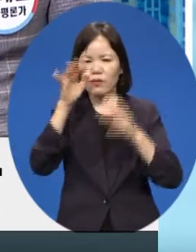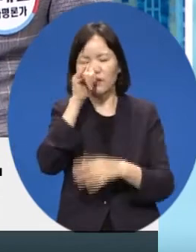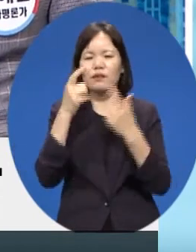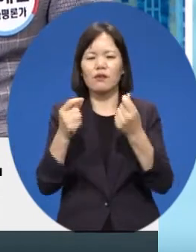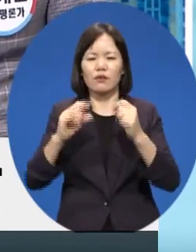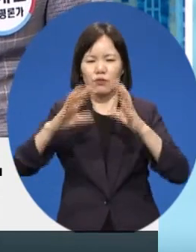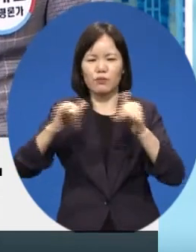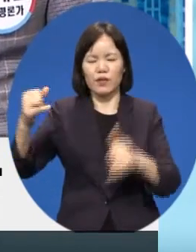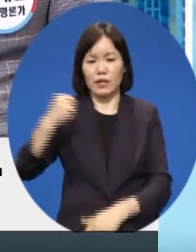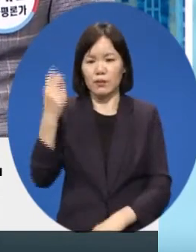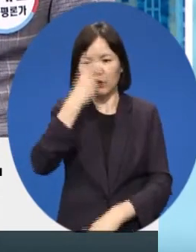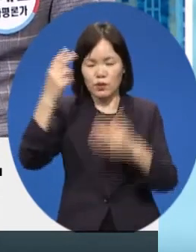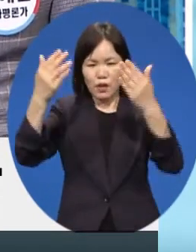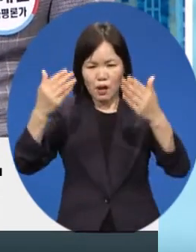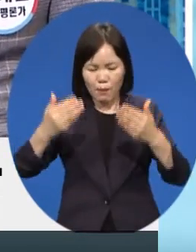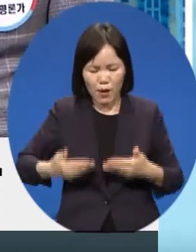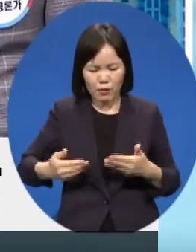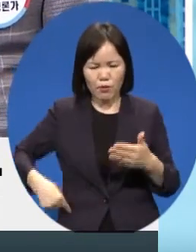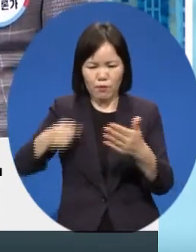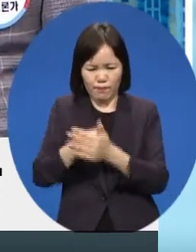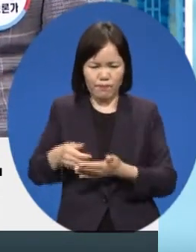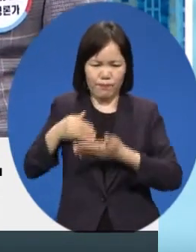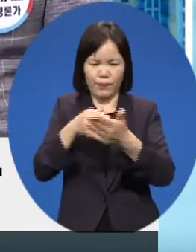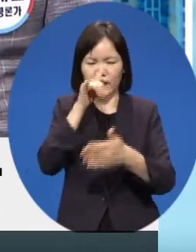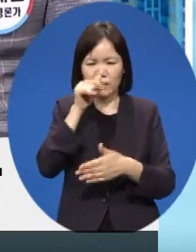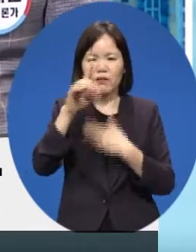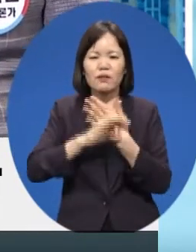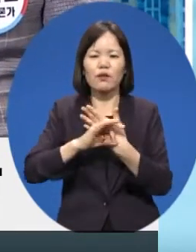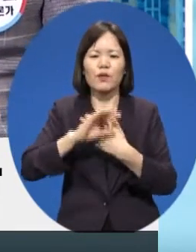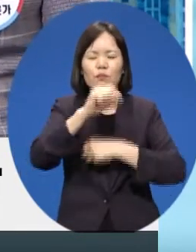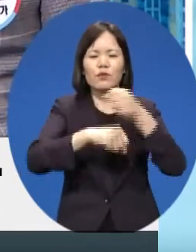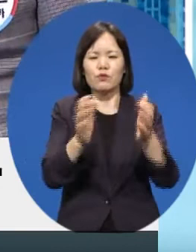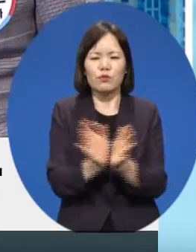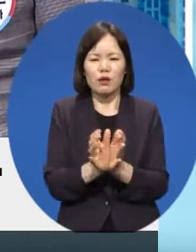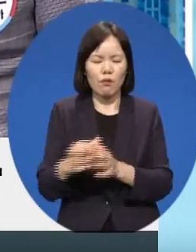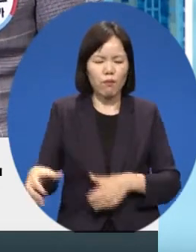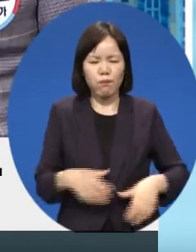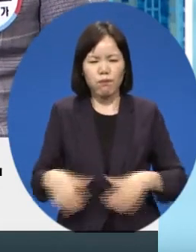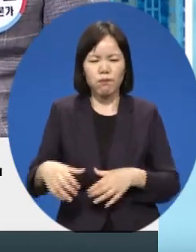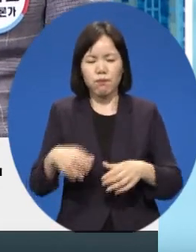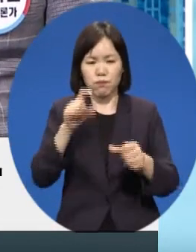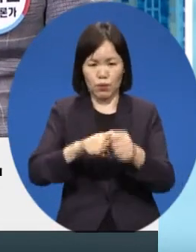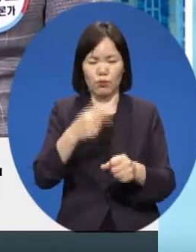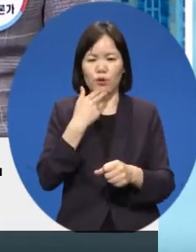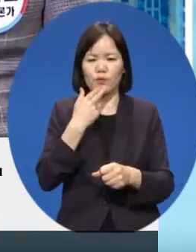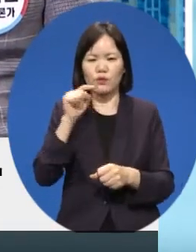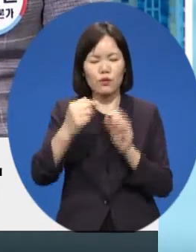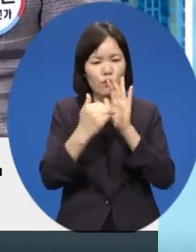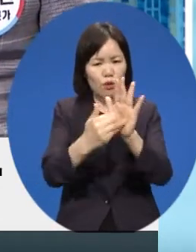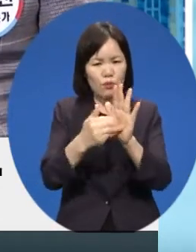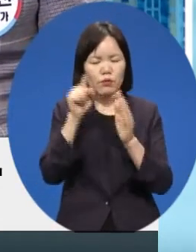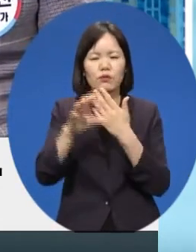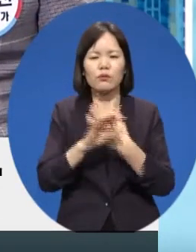이미 전수 조사를 받으면서 그런 과감한 제안을 하게 될 때 민주당 의 거부하거나 놈을 주문 할 명분이 없어 집니다 이거 거부하게 되면 사실 모양세가